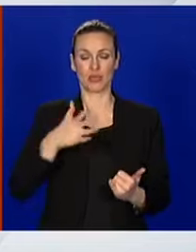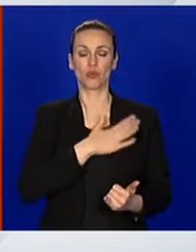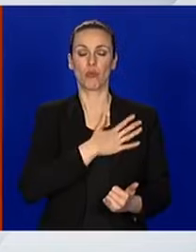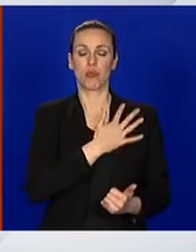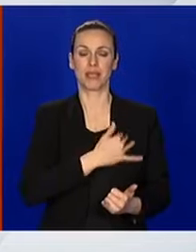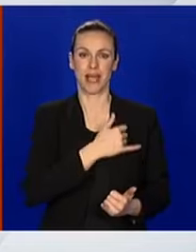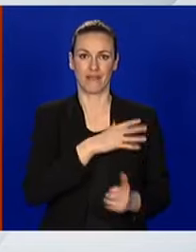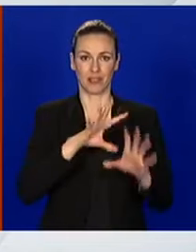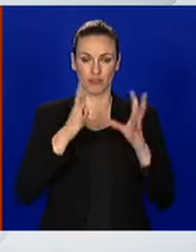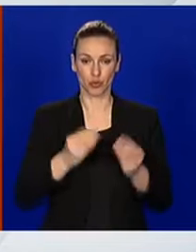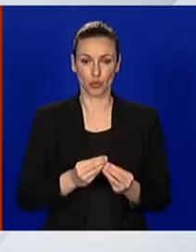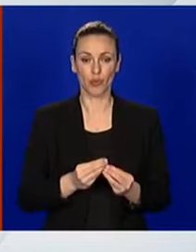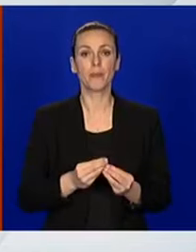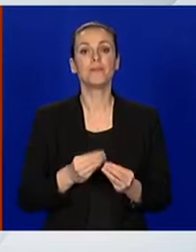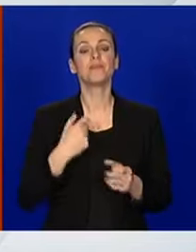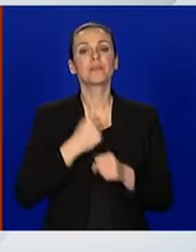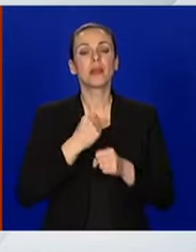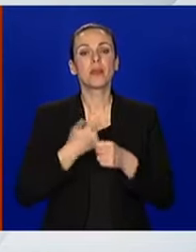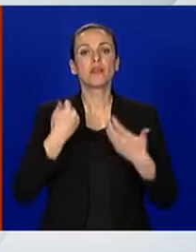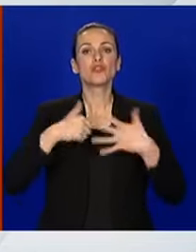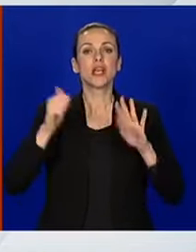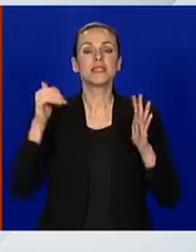Hrvatskoj. Učinjeno je